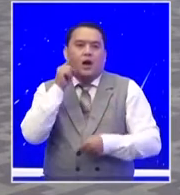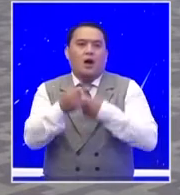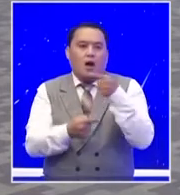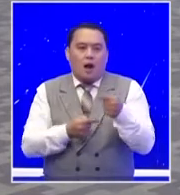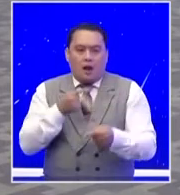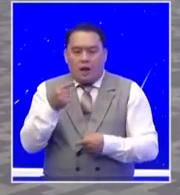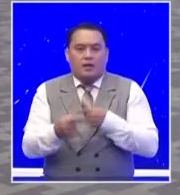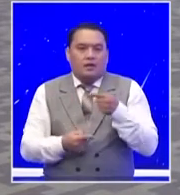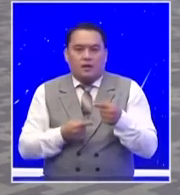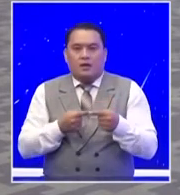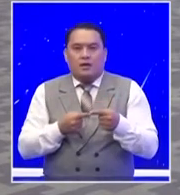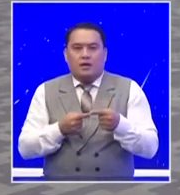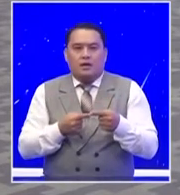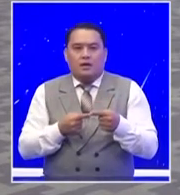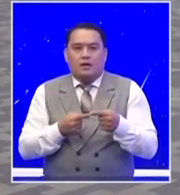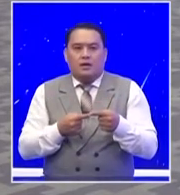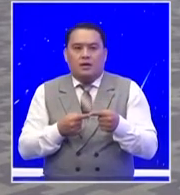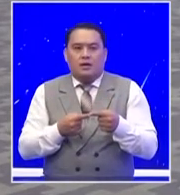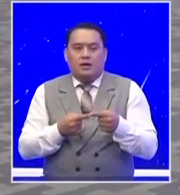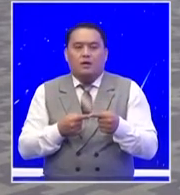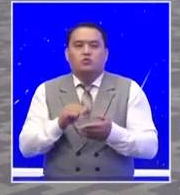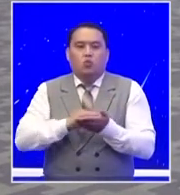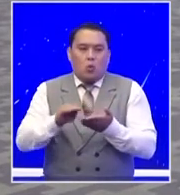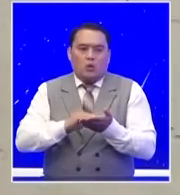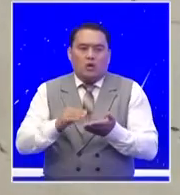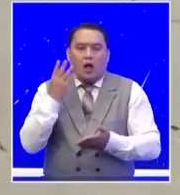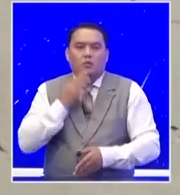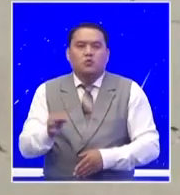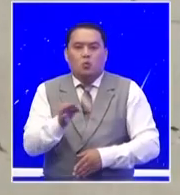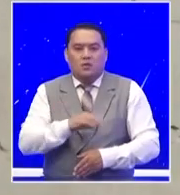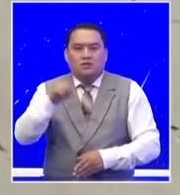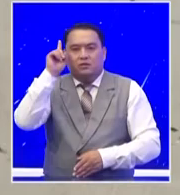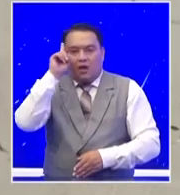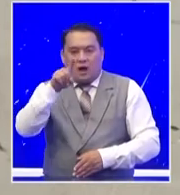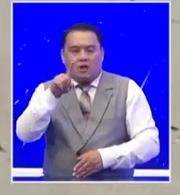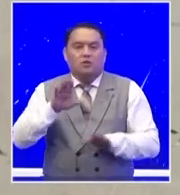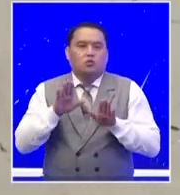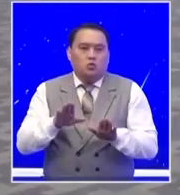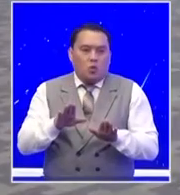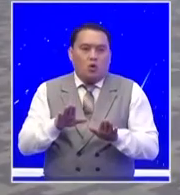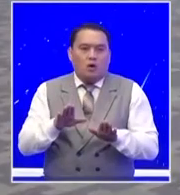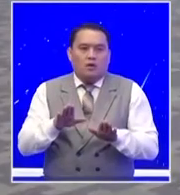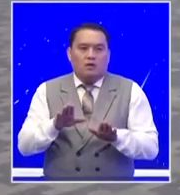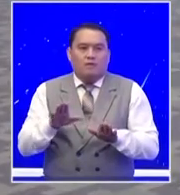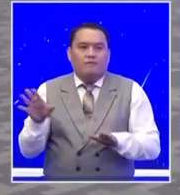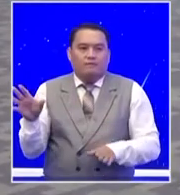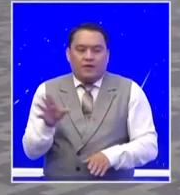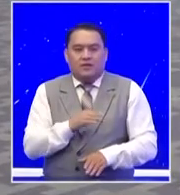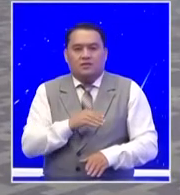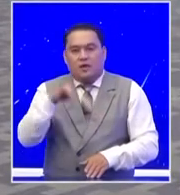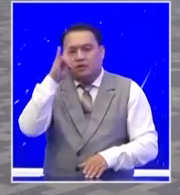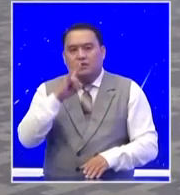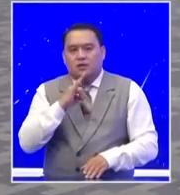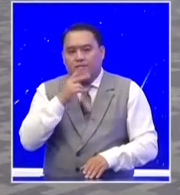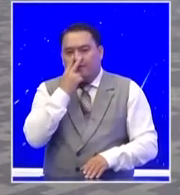поколение журналистов и также все журналисты и жители Алматинской области, да не только Алматинской области, но и жители